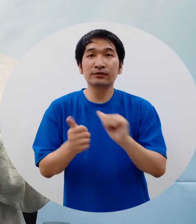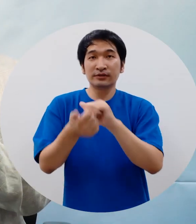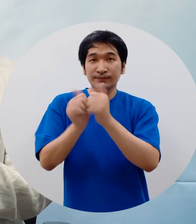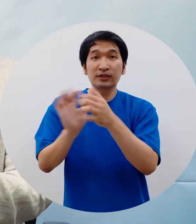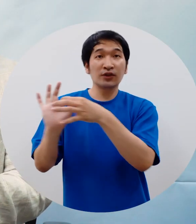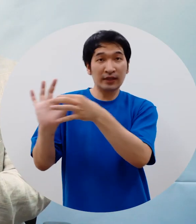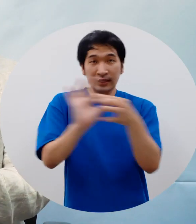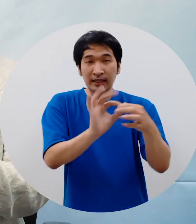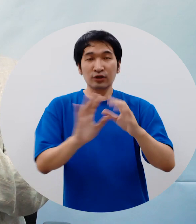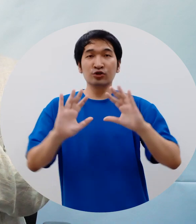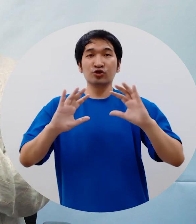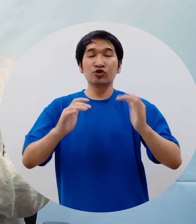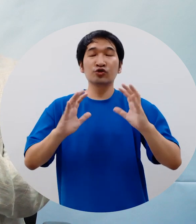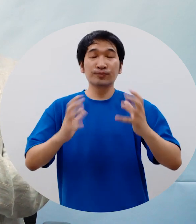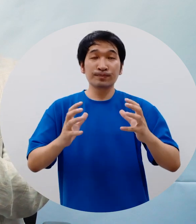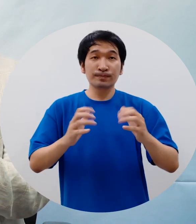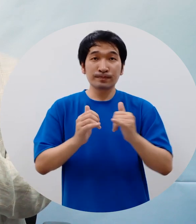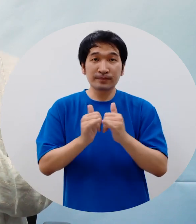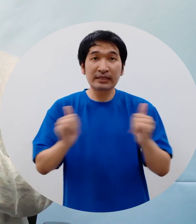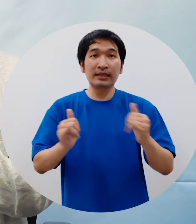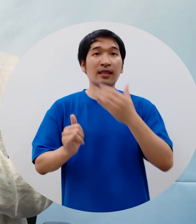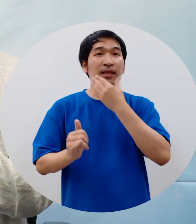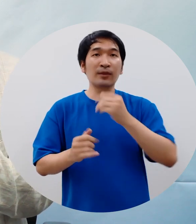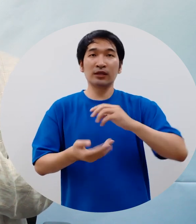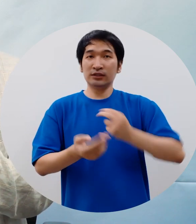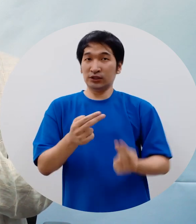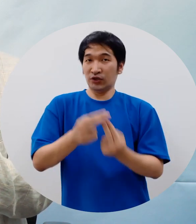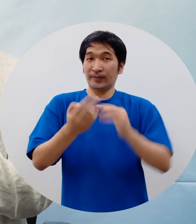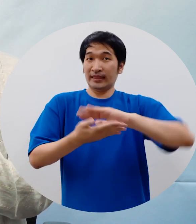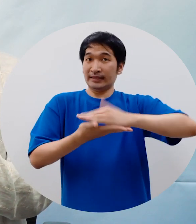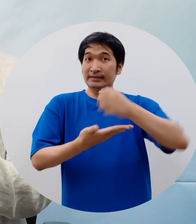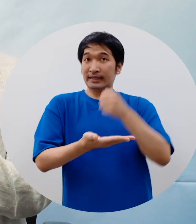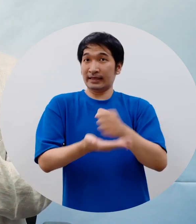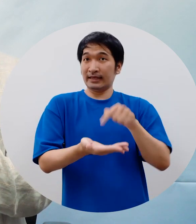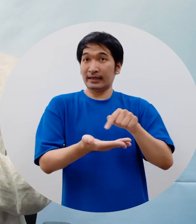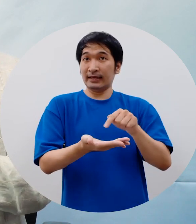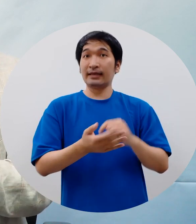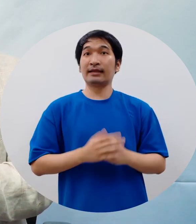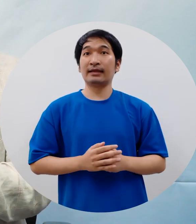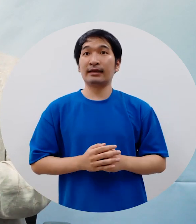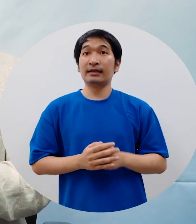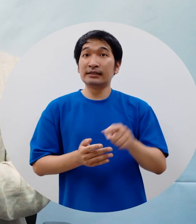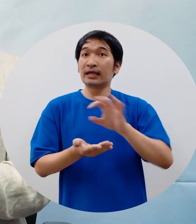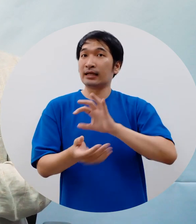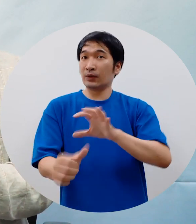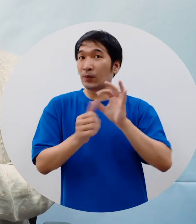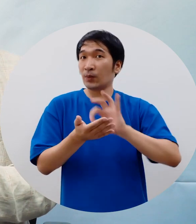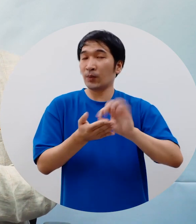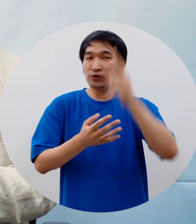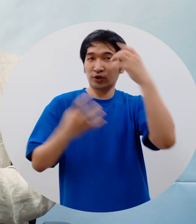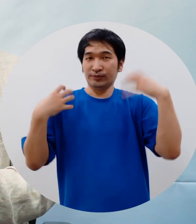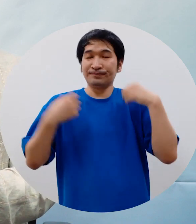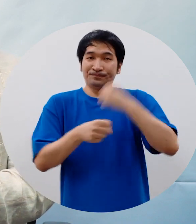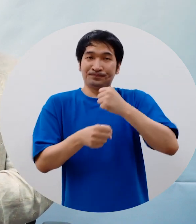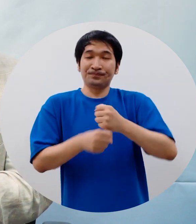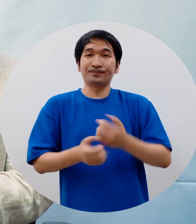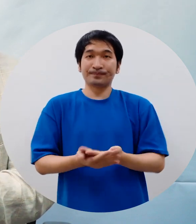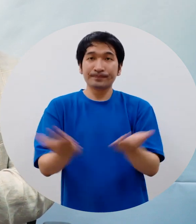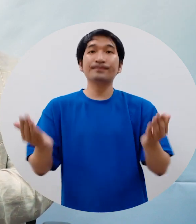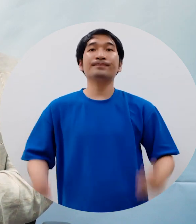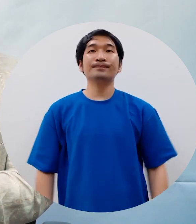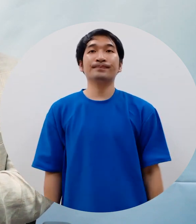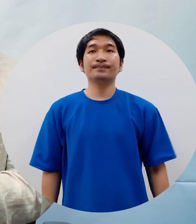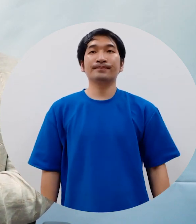국민들이 국부펀드에 연계되는 국민행복 적립계좌, 이거를 박용진 정부가 만들 테니까